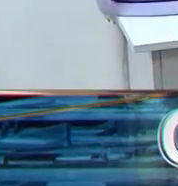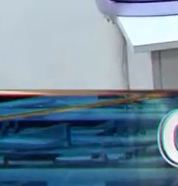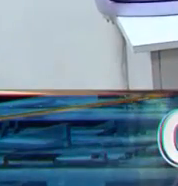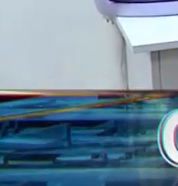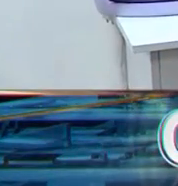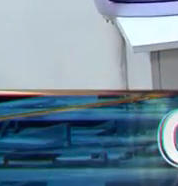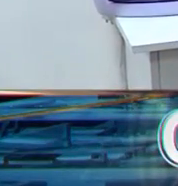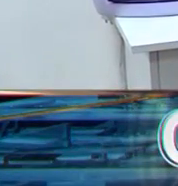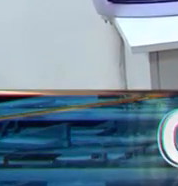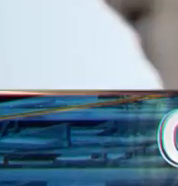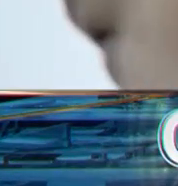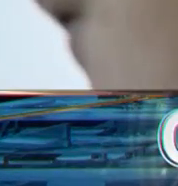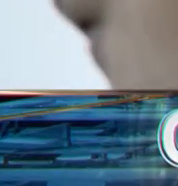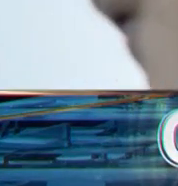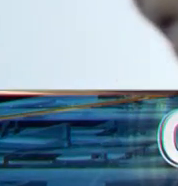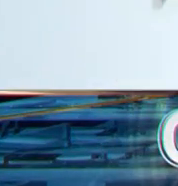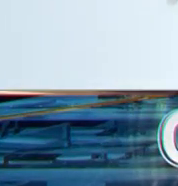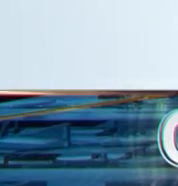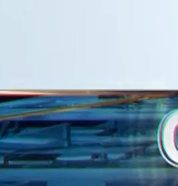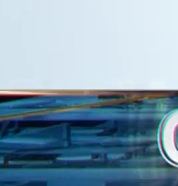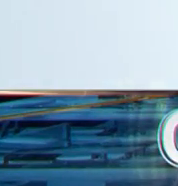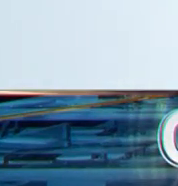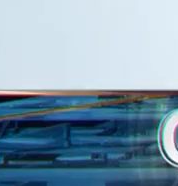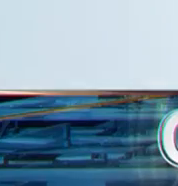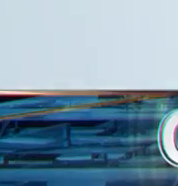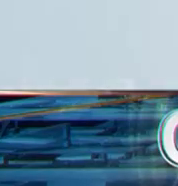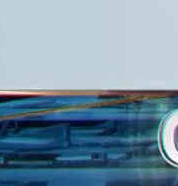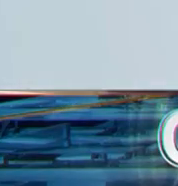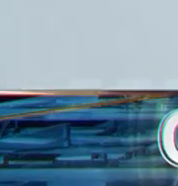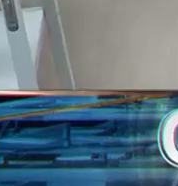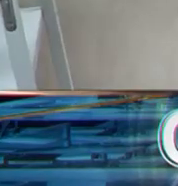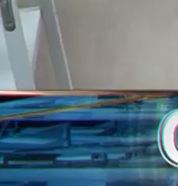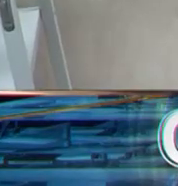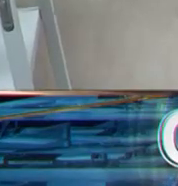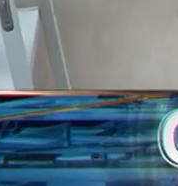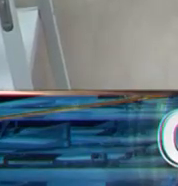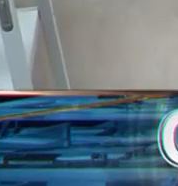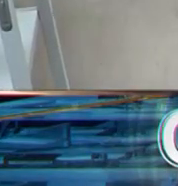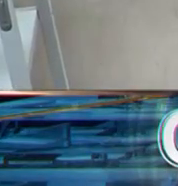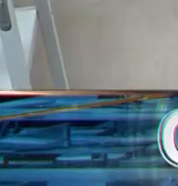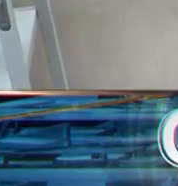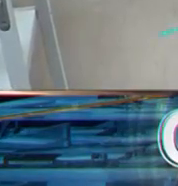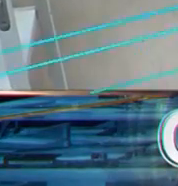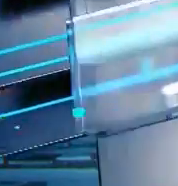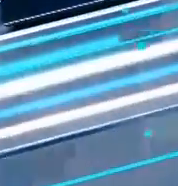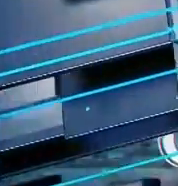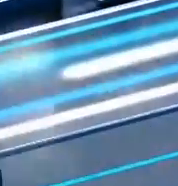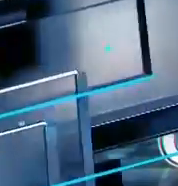Мечты сбываются. Молодежный проект «Jazz Project» открывает новые возможности для людей с инвалидностью.